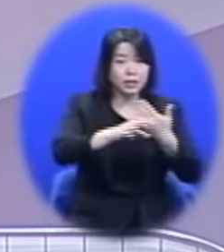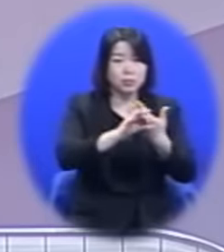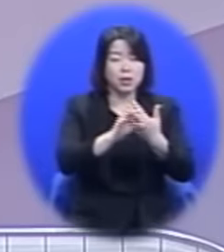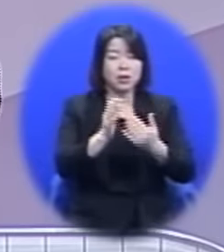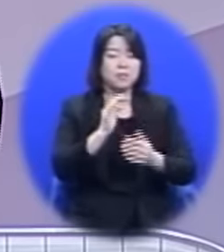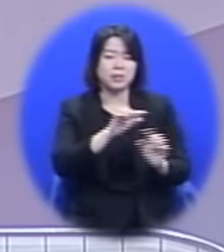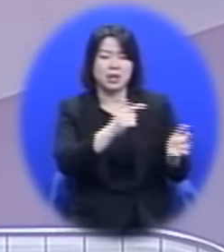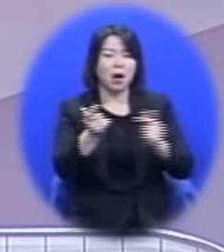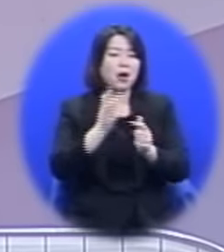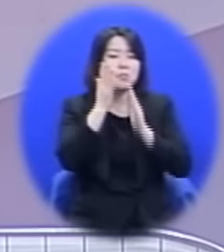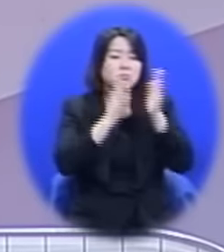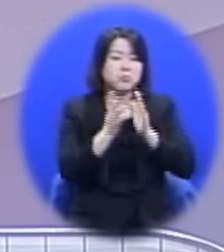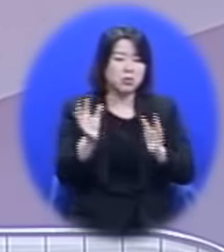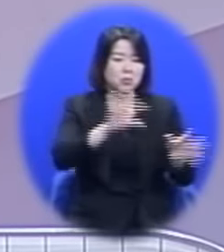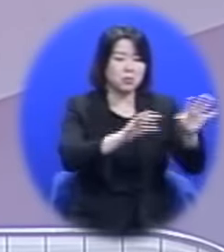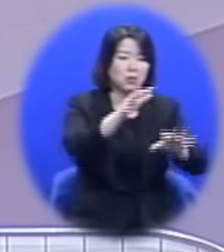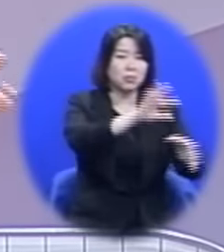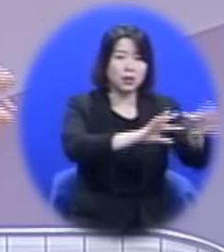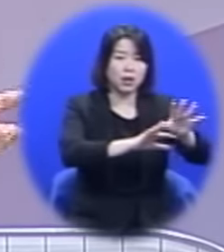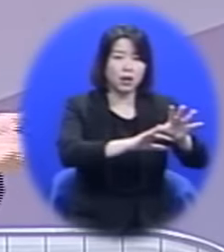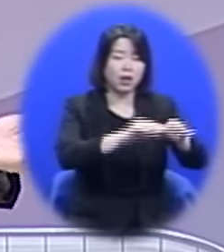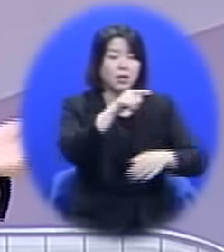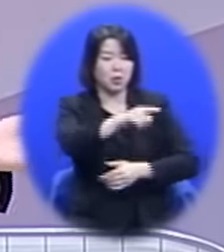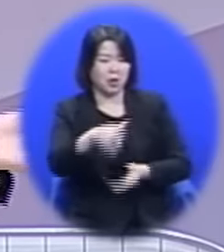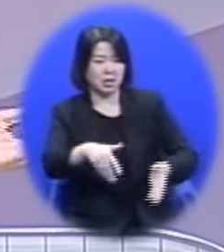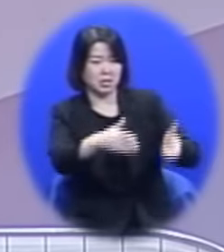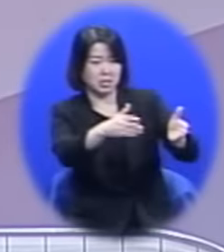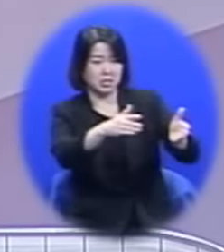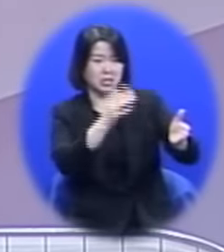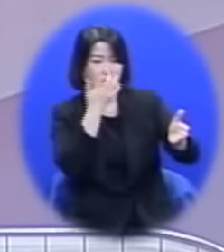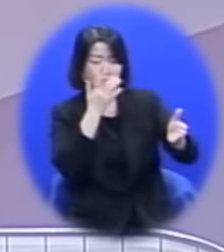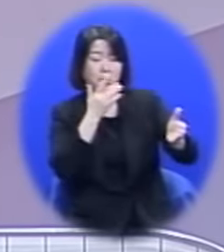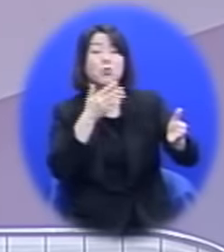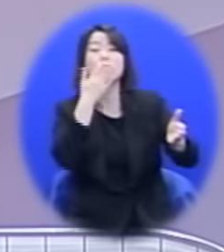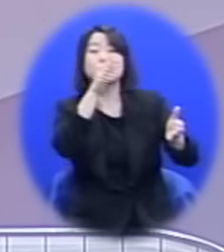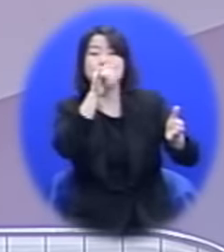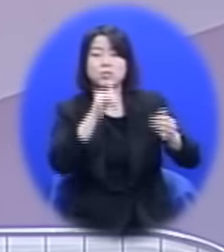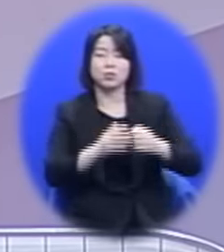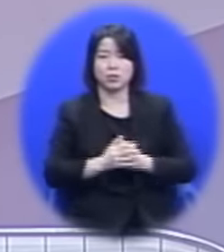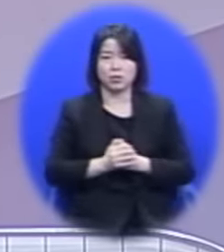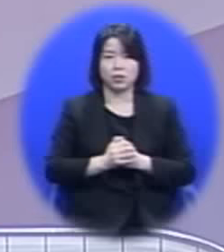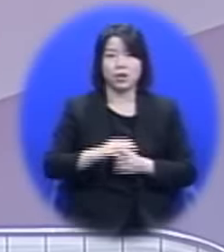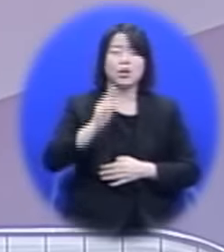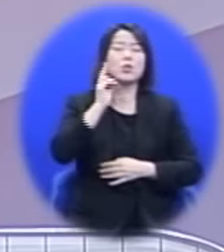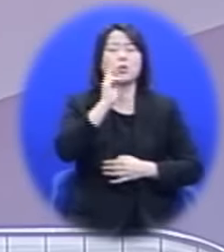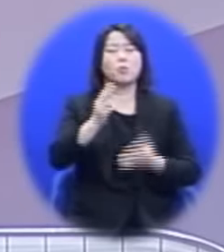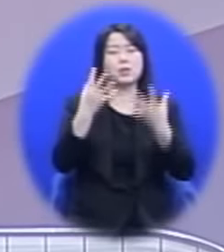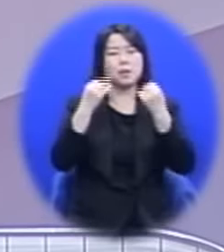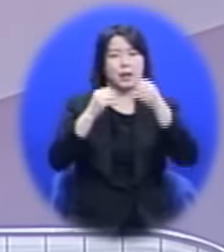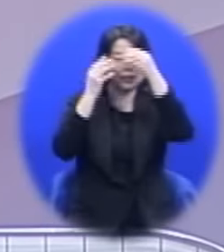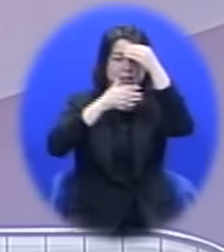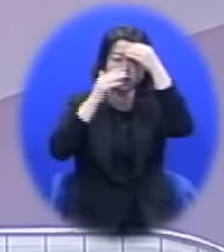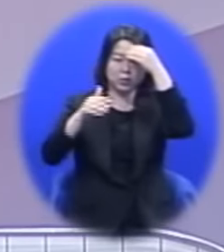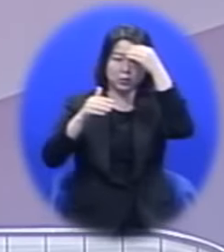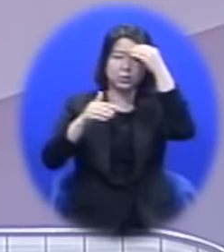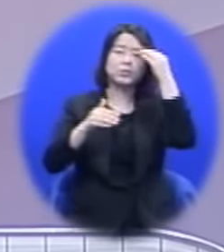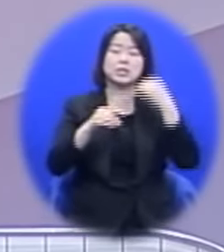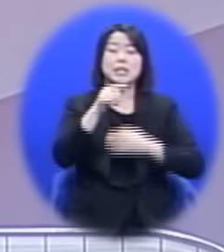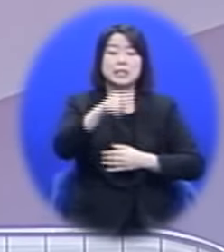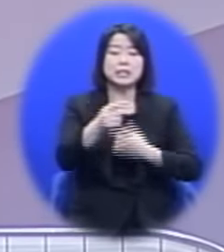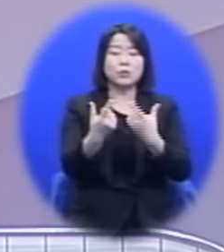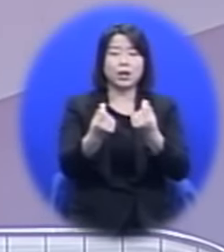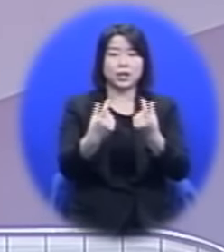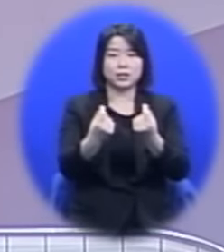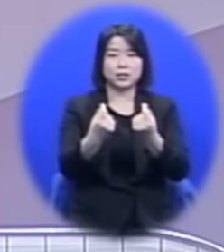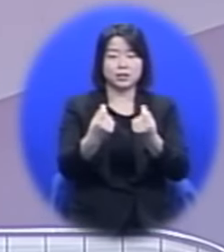다 덮여버려서 나중에는 길인지 아닌지 모를 수 있잖아요. 너무나 많은 성도들이 지금 그와 같은 상태에